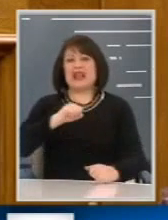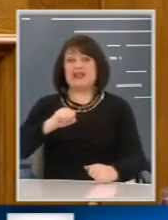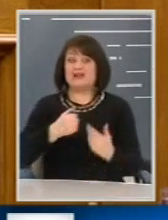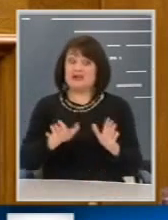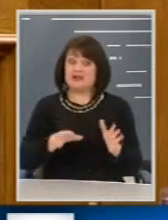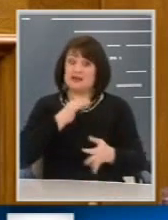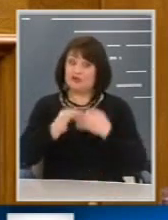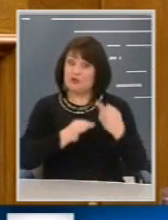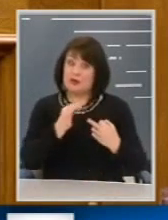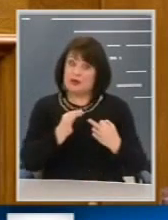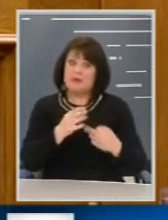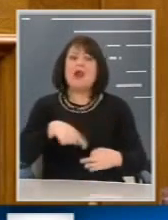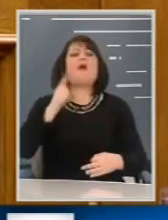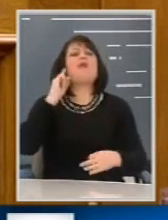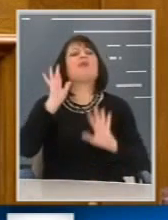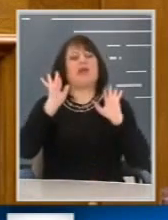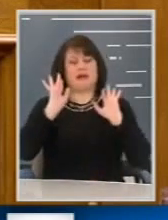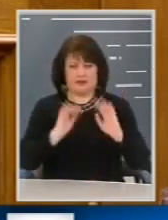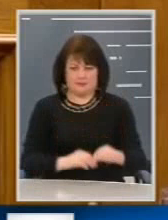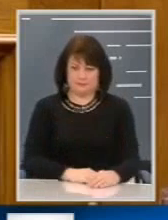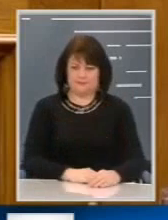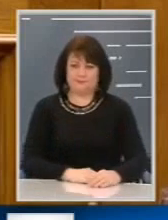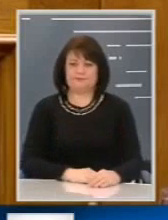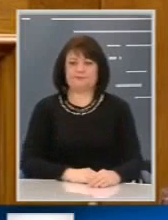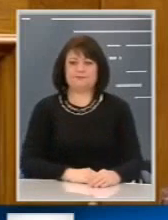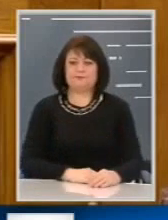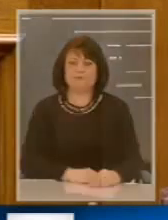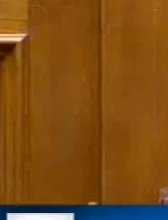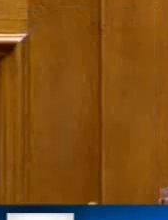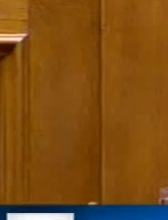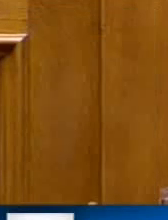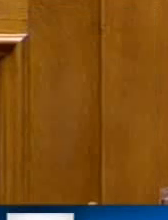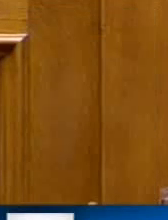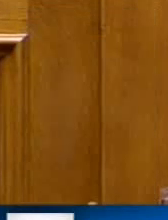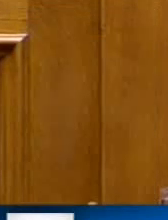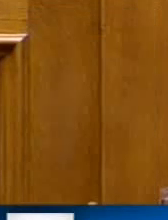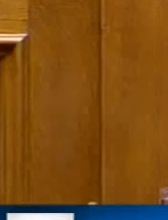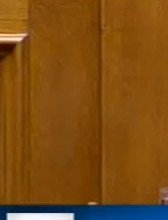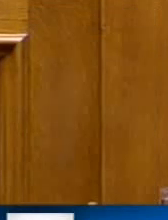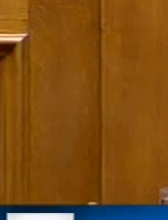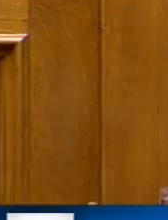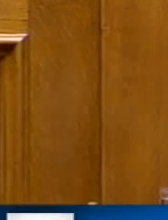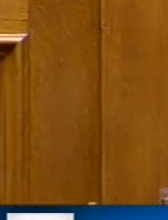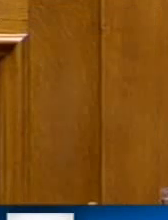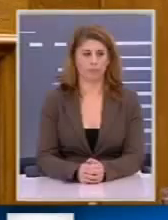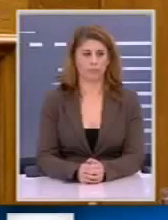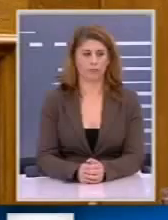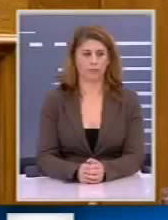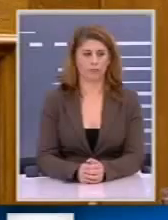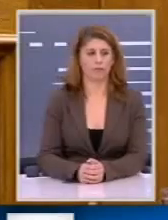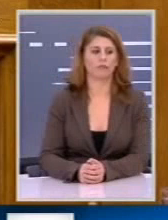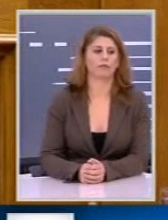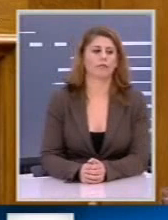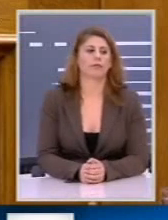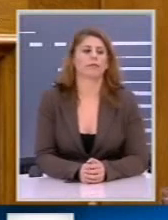δημόσια, χωρίς όμως να ακουστεί. Αντί γι' αυτό, οι ηγεσίες των κομμάτων διάλεξαν τον δρόμο της τάσης των πληρωμών, που